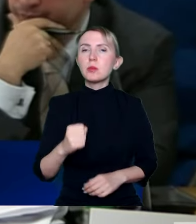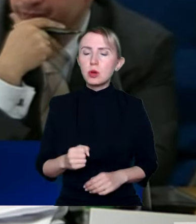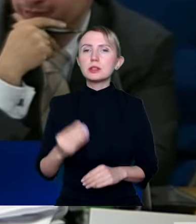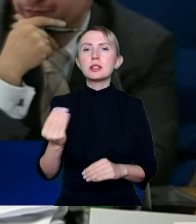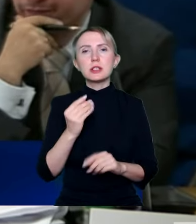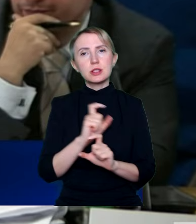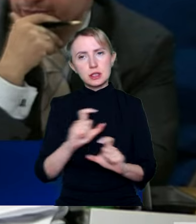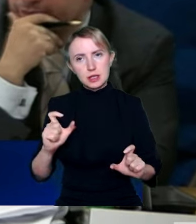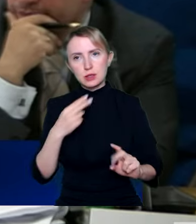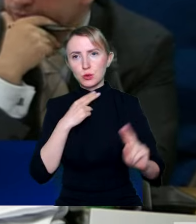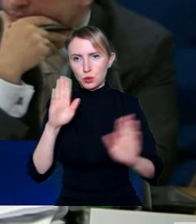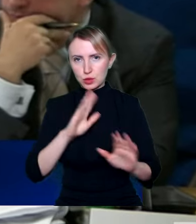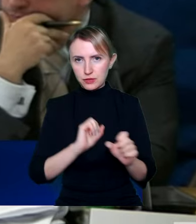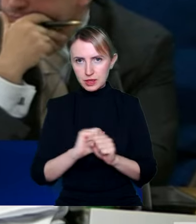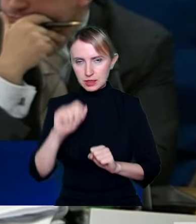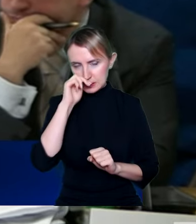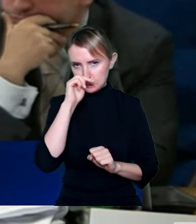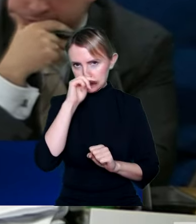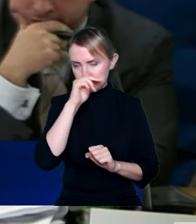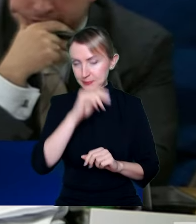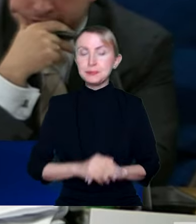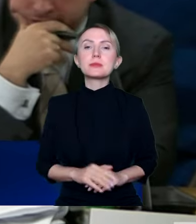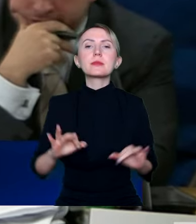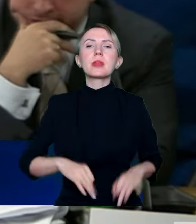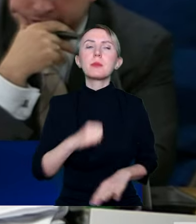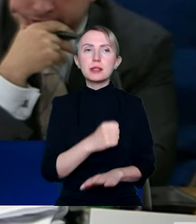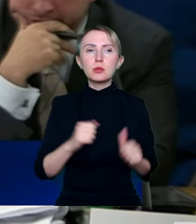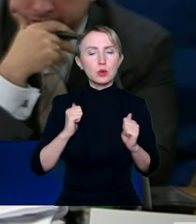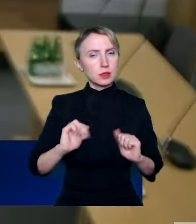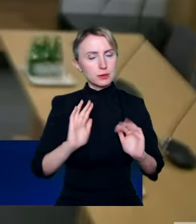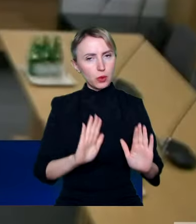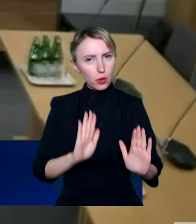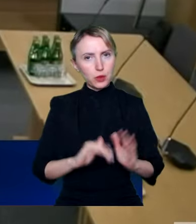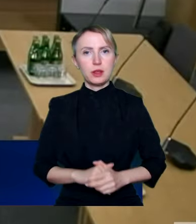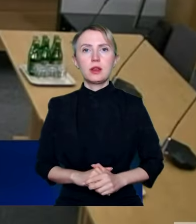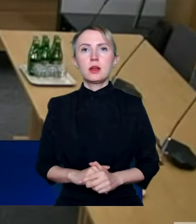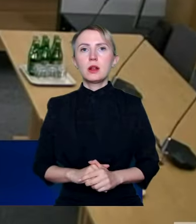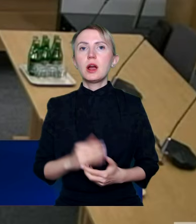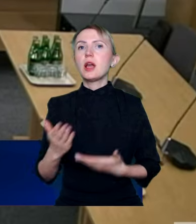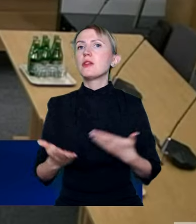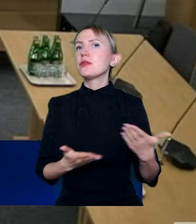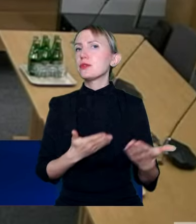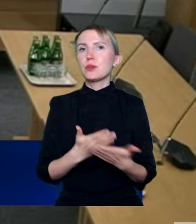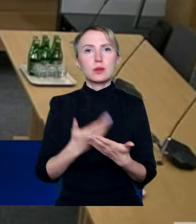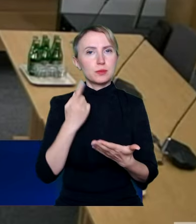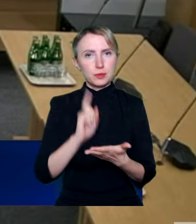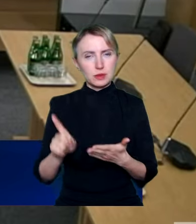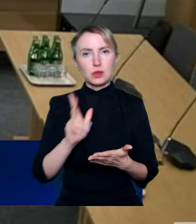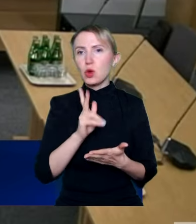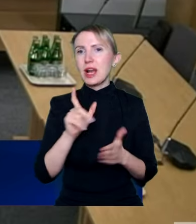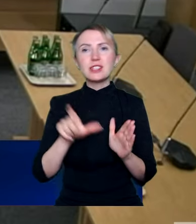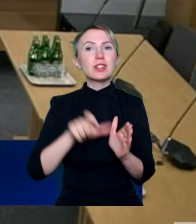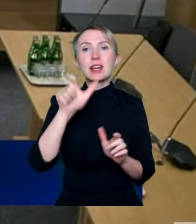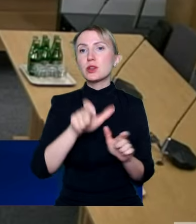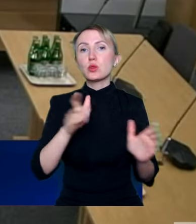głosowania. Ale będziemy, panie pośle, spokojnie. Wniosek nie przeszedł, głosujemy każdą